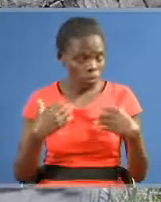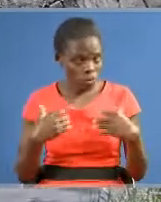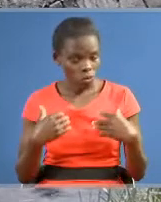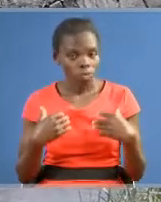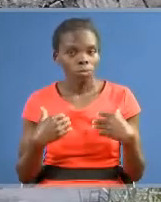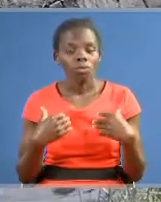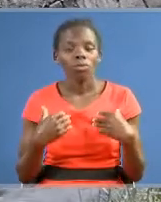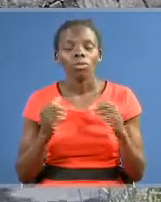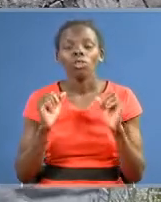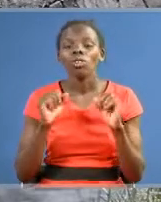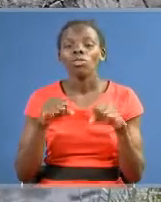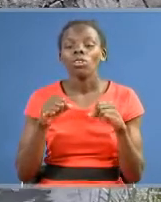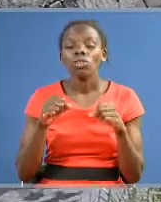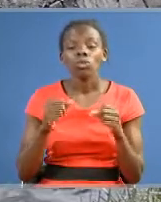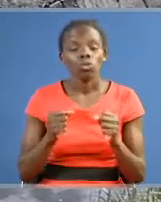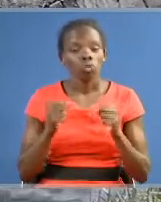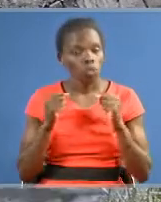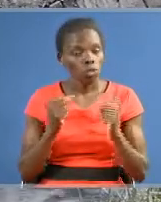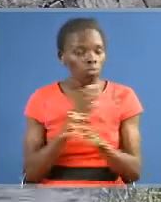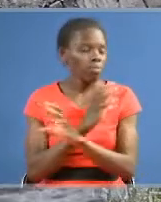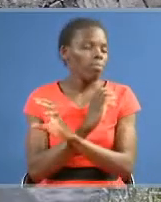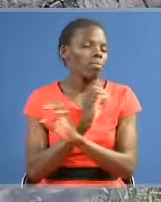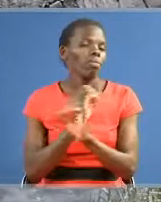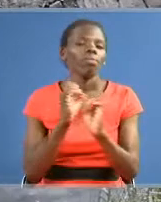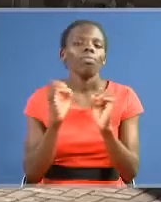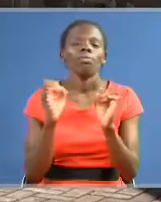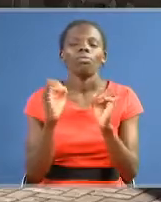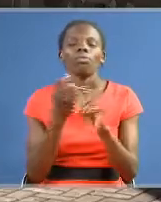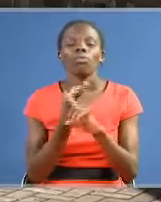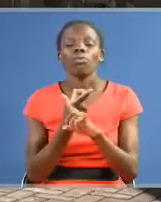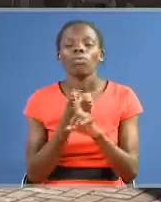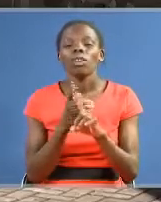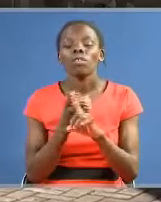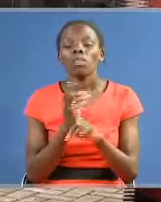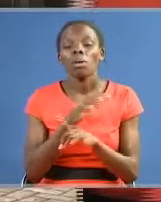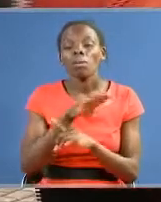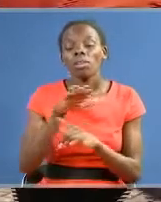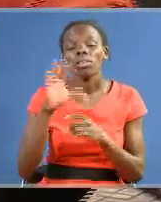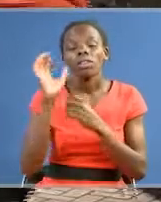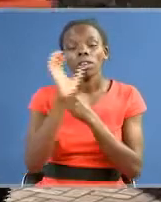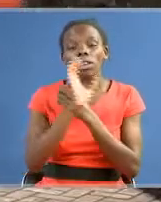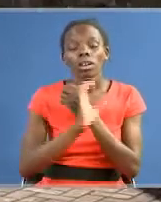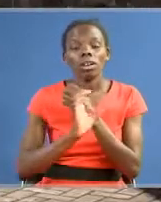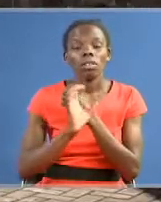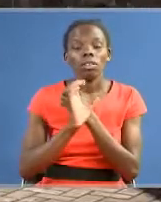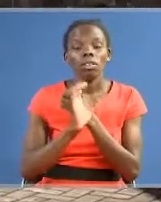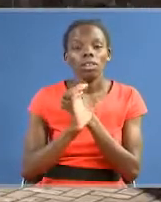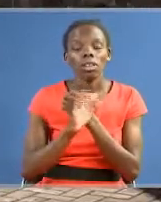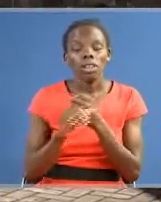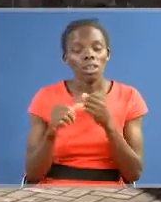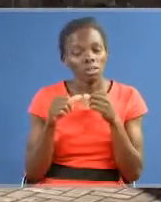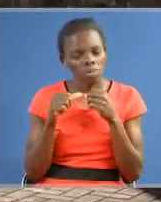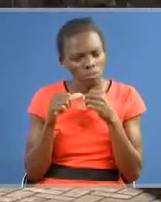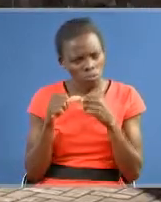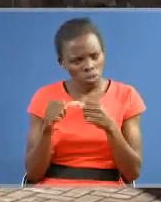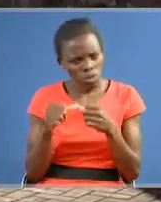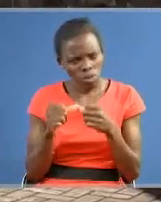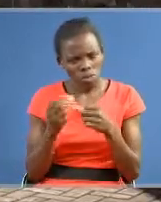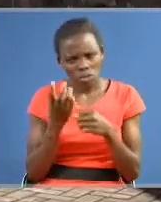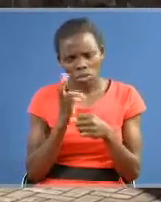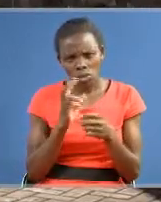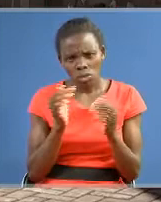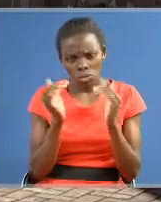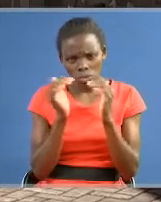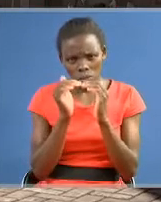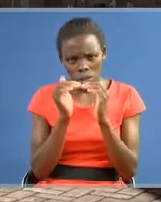ambacho hakijiwezi kujisimamia. Ila kwa wengi kutoka maeneo tofauti humo nchini, wanazidi kubadili dhana hii napokutana